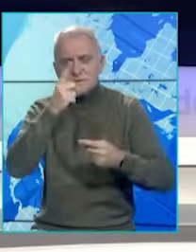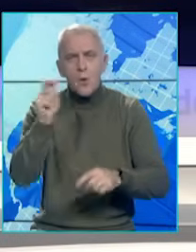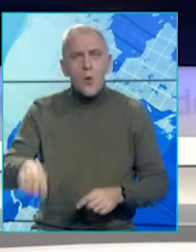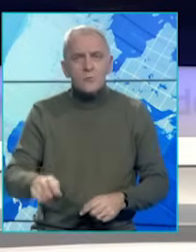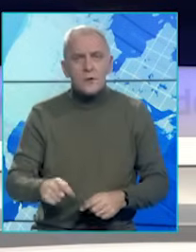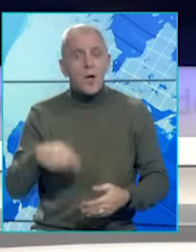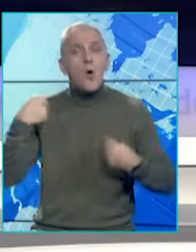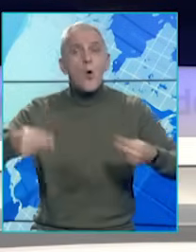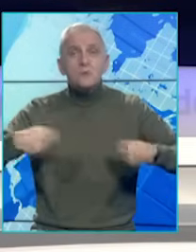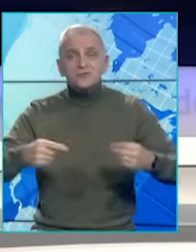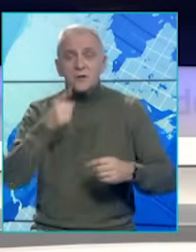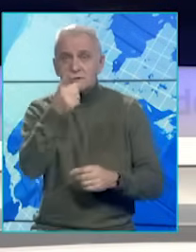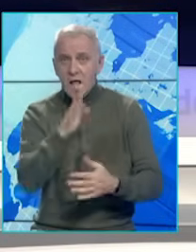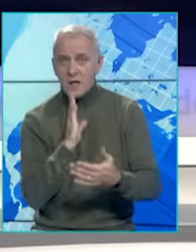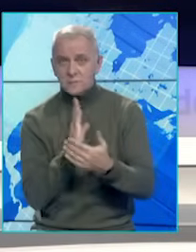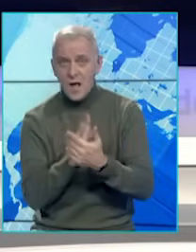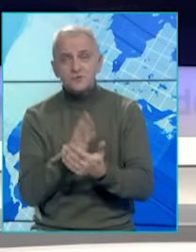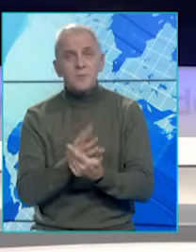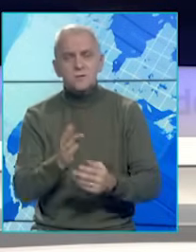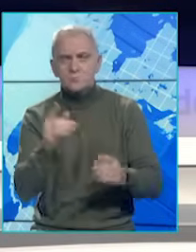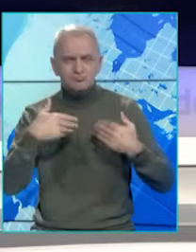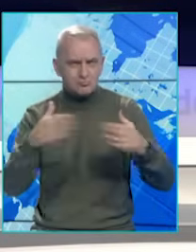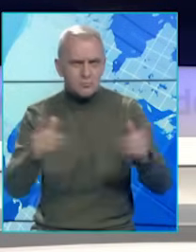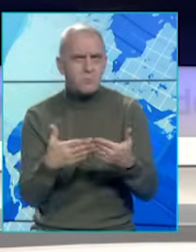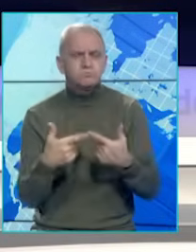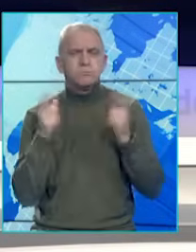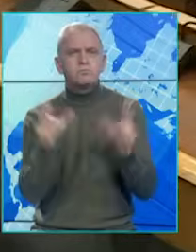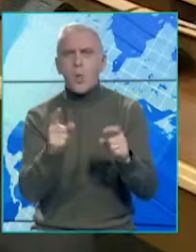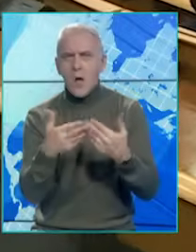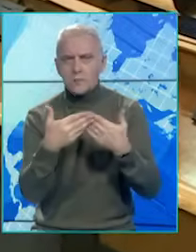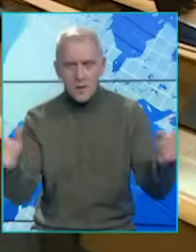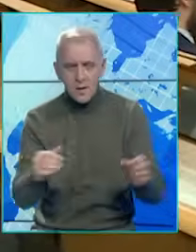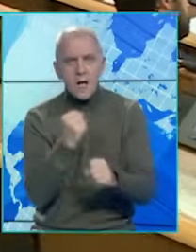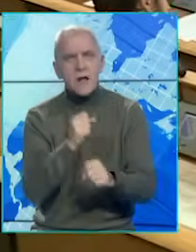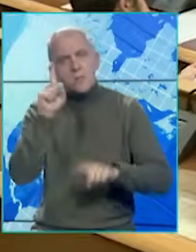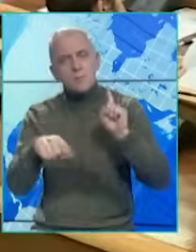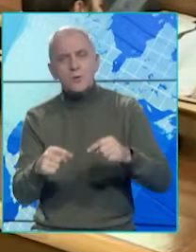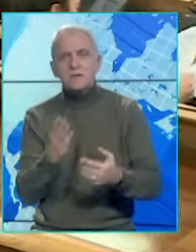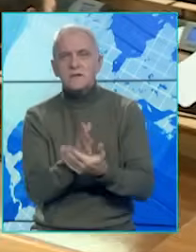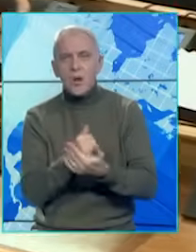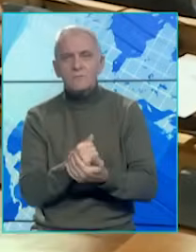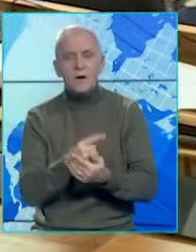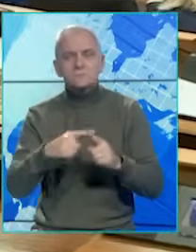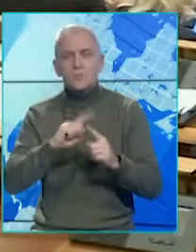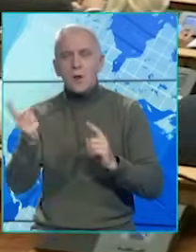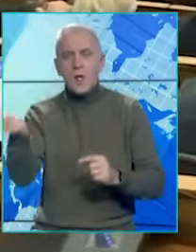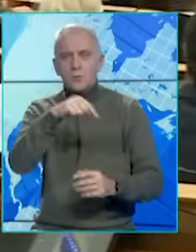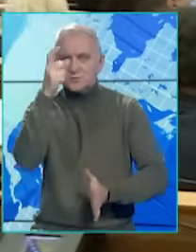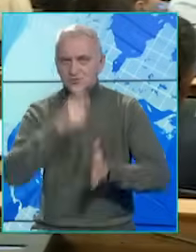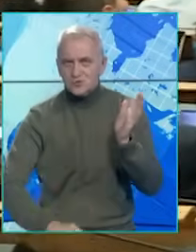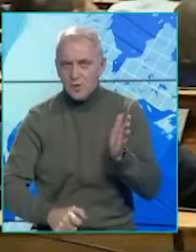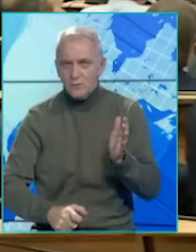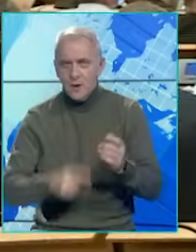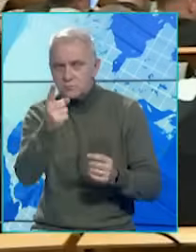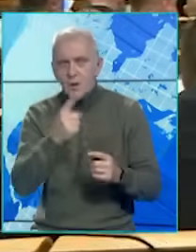odbora. Obrazloženje je da će na taj način biti otklonjena blokada u radu pojedinih tijela izazvana nedolaskom članova iz redova oporbe,